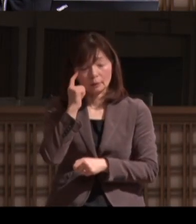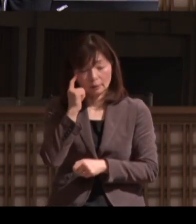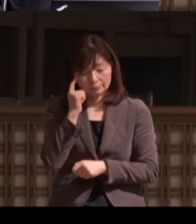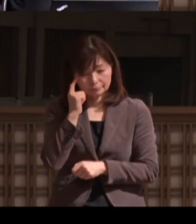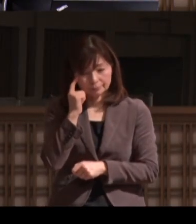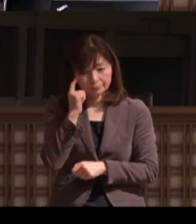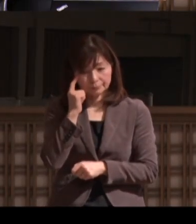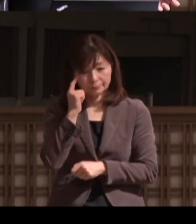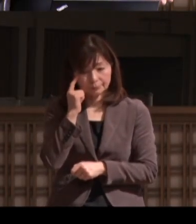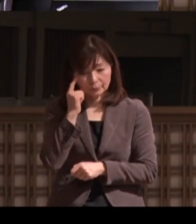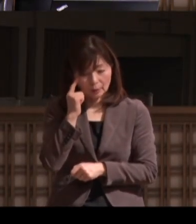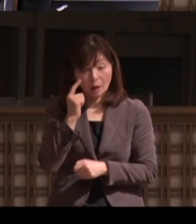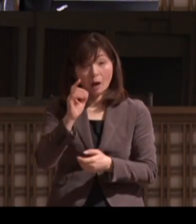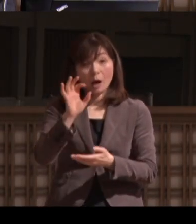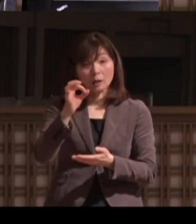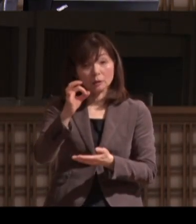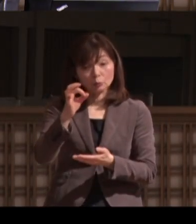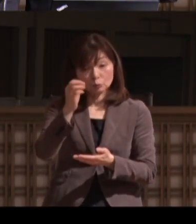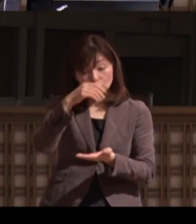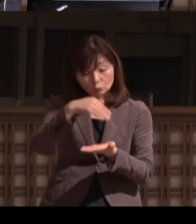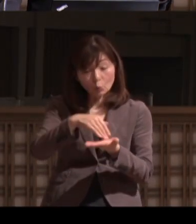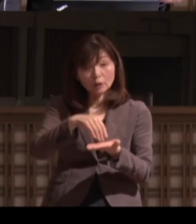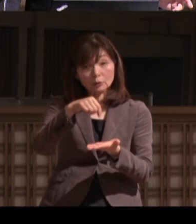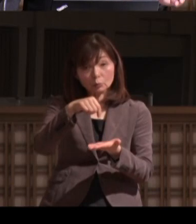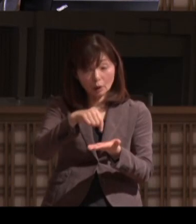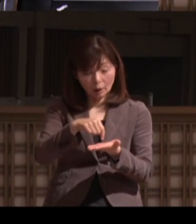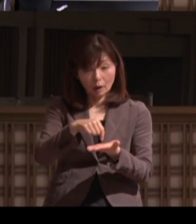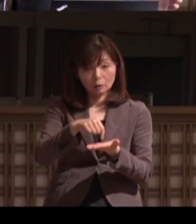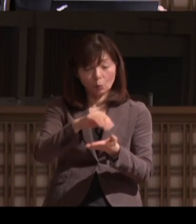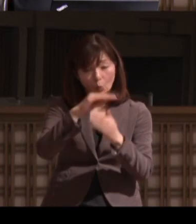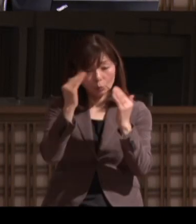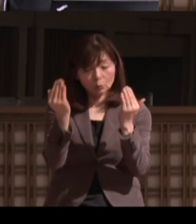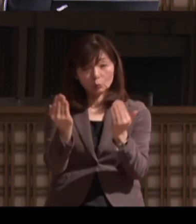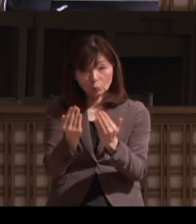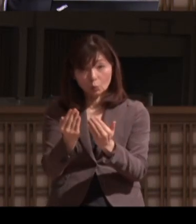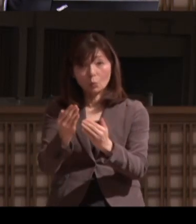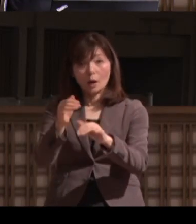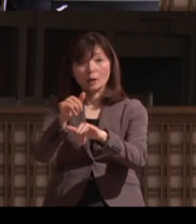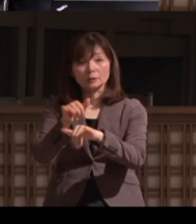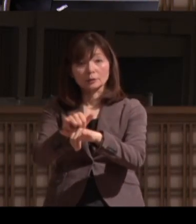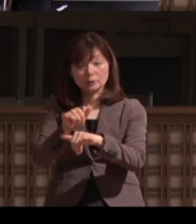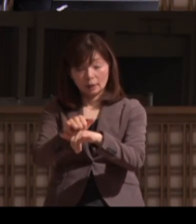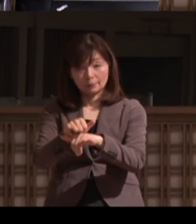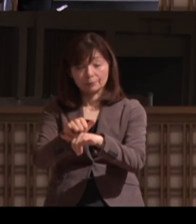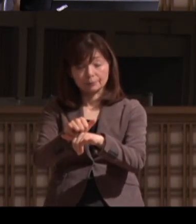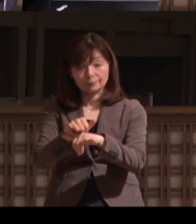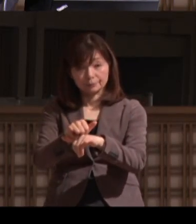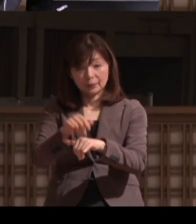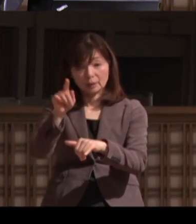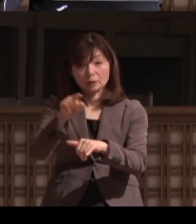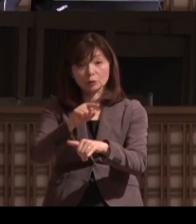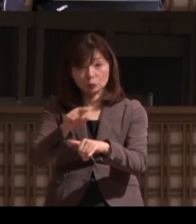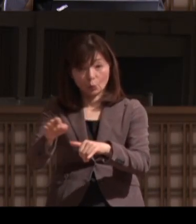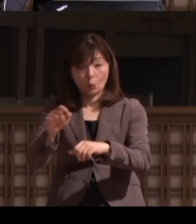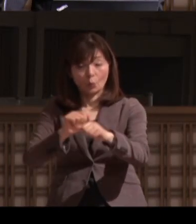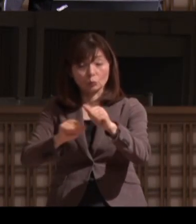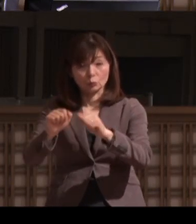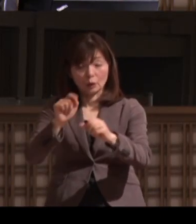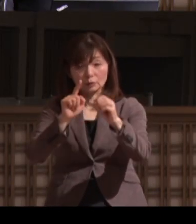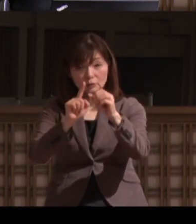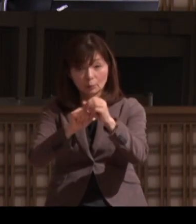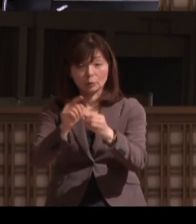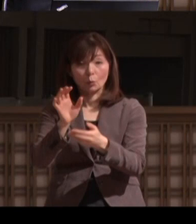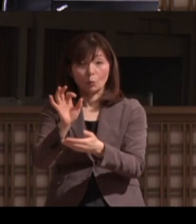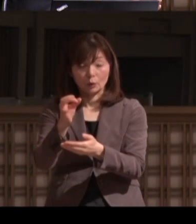お金の多くはですねこの人人件費とそれから拠点に関するお金が多く費やされ